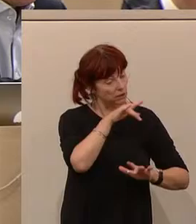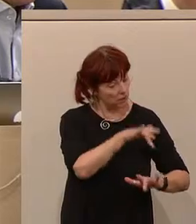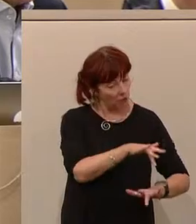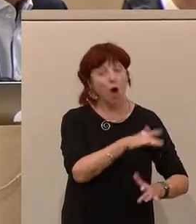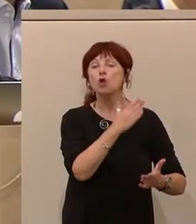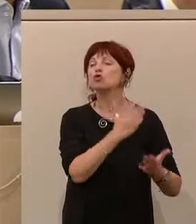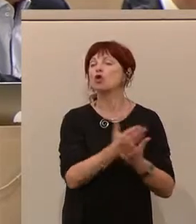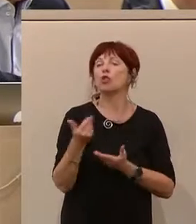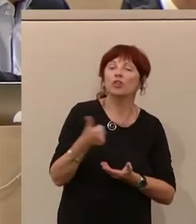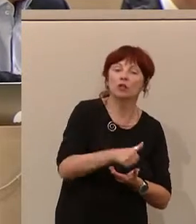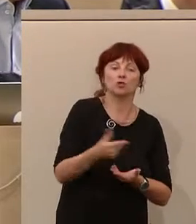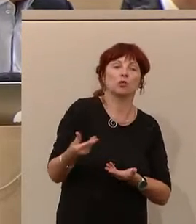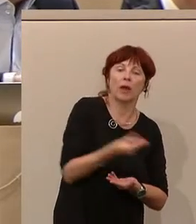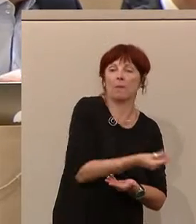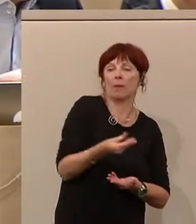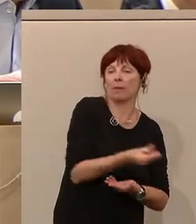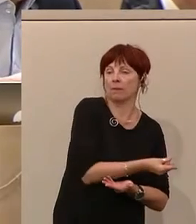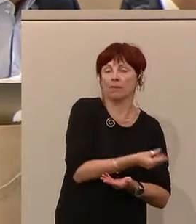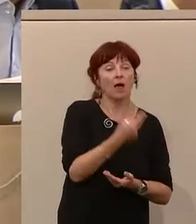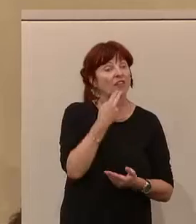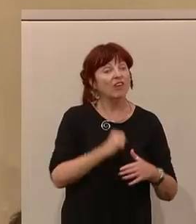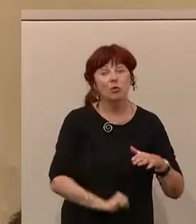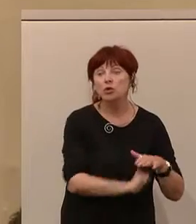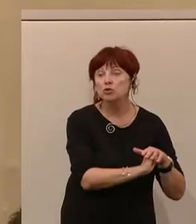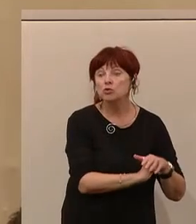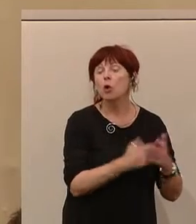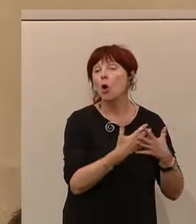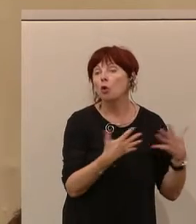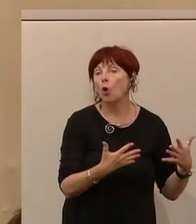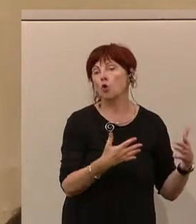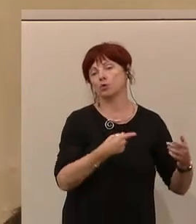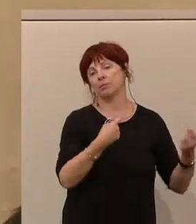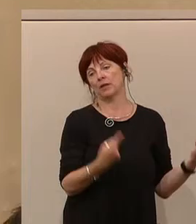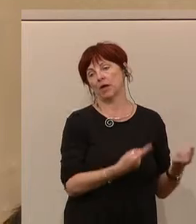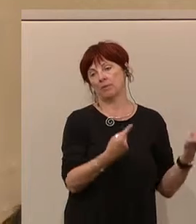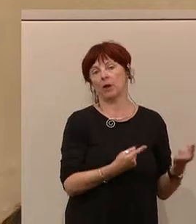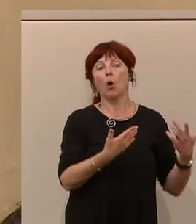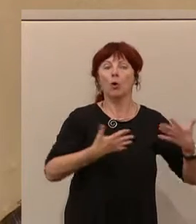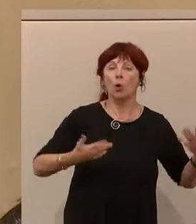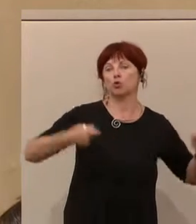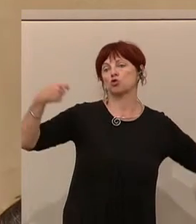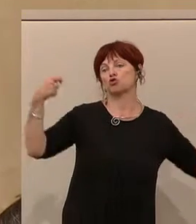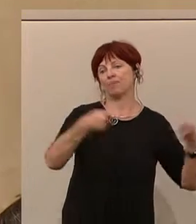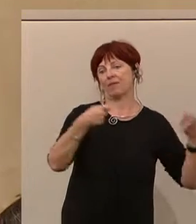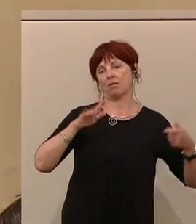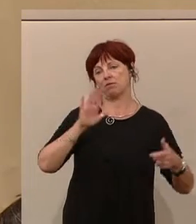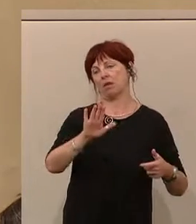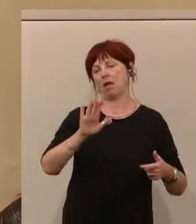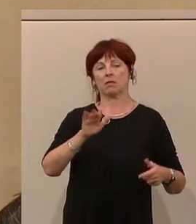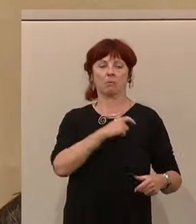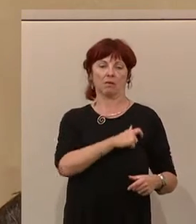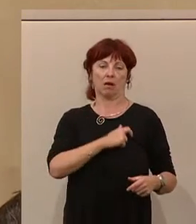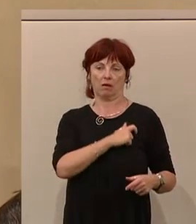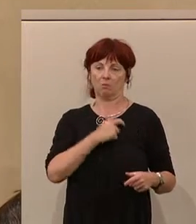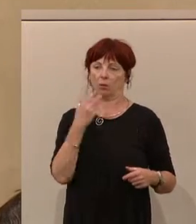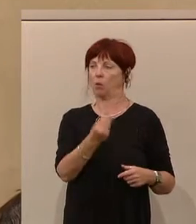gegeben. Unterstützung erfahren nämlich jene, die Großbetriebe und auch die Großspender ihrer Parteien. Gerade im